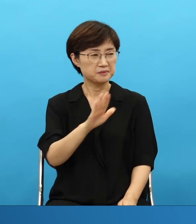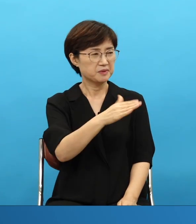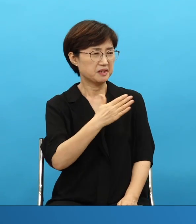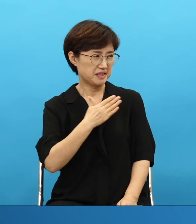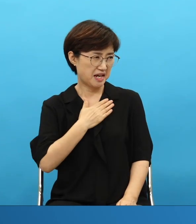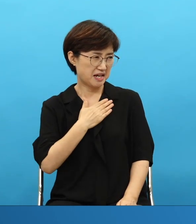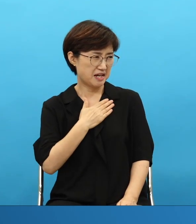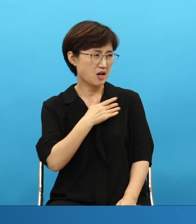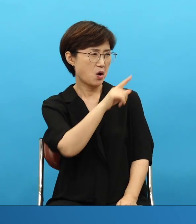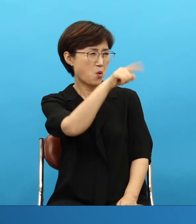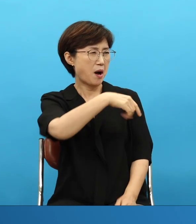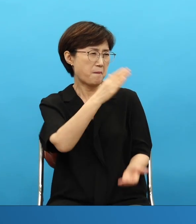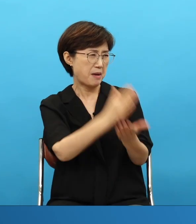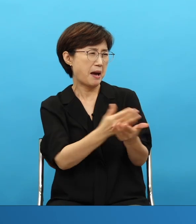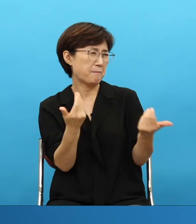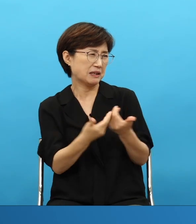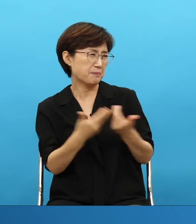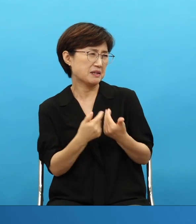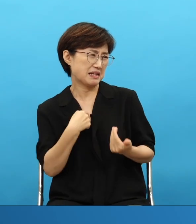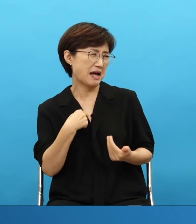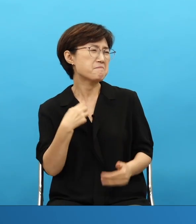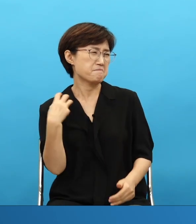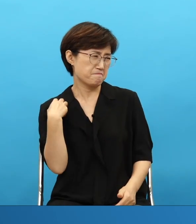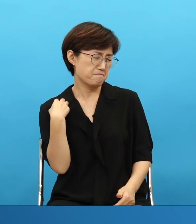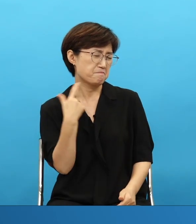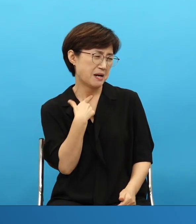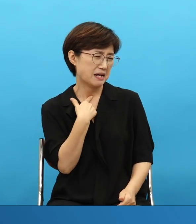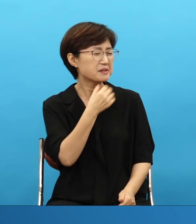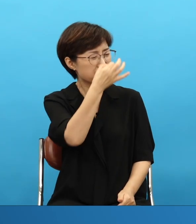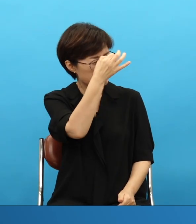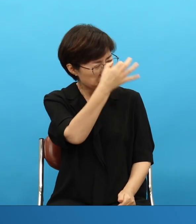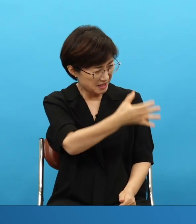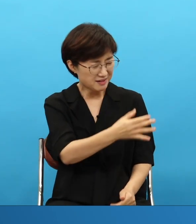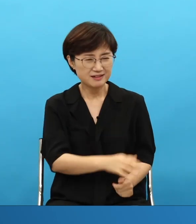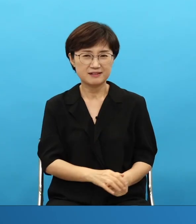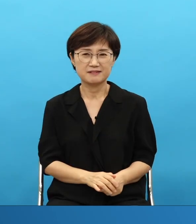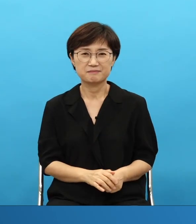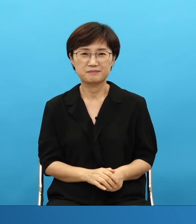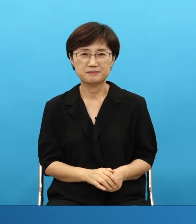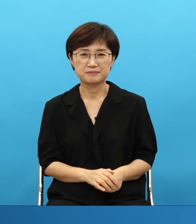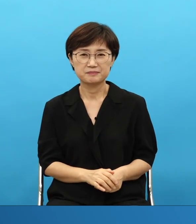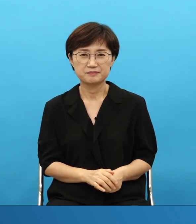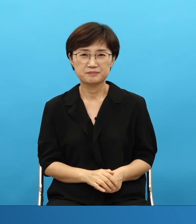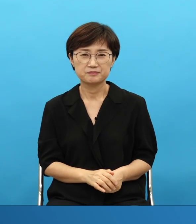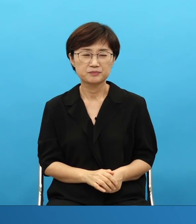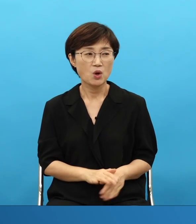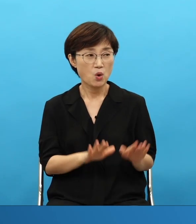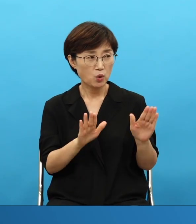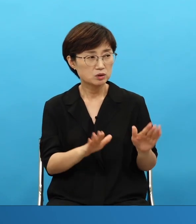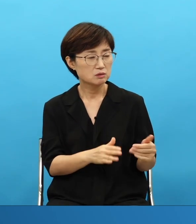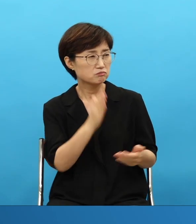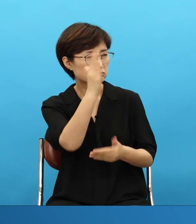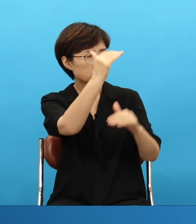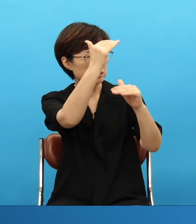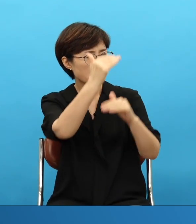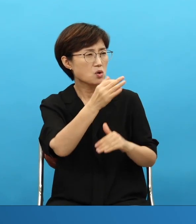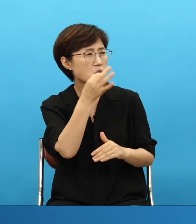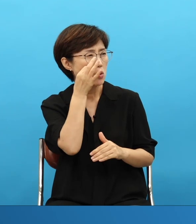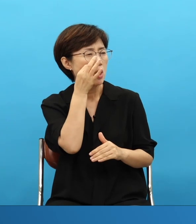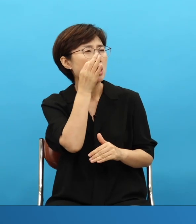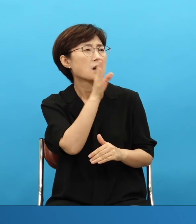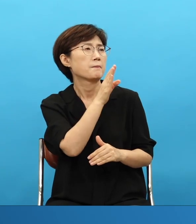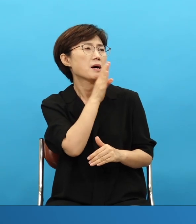반대하는데 앞장섰는데 죄송하다 그러더라고요. So I was leading the movement against you. I'm sorry about that. 오늘 목사님은 제게